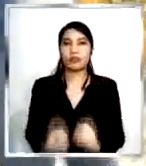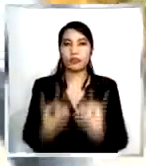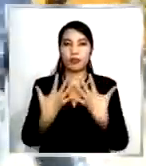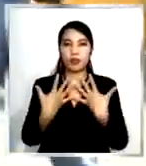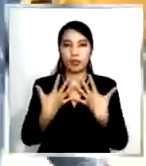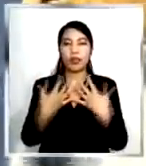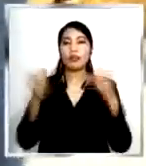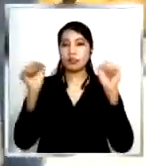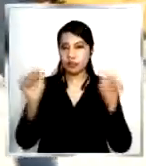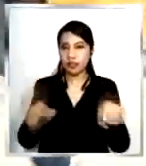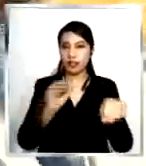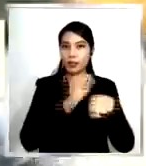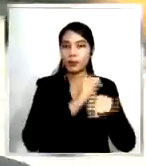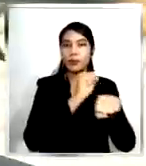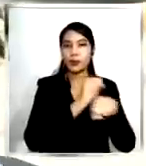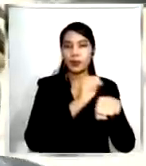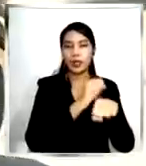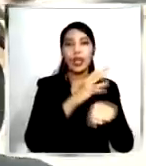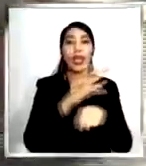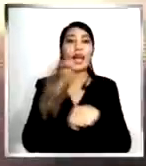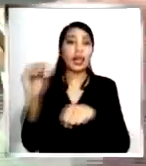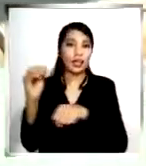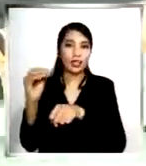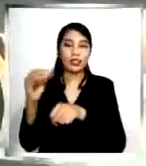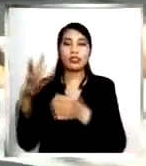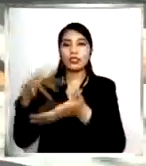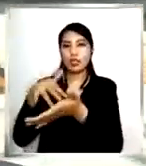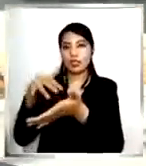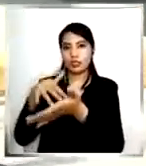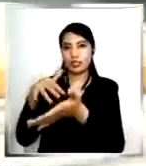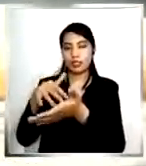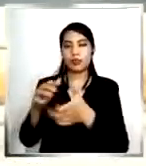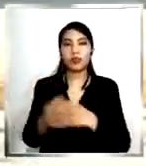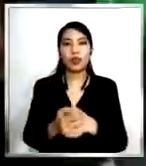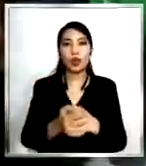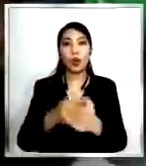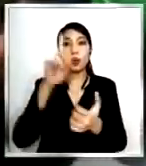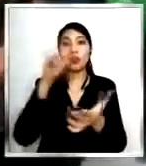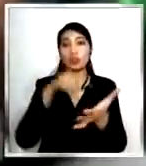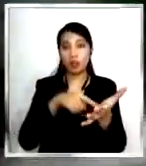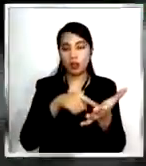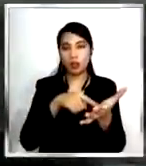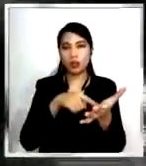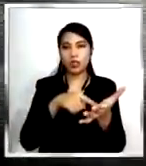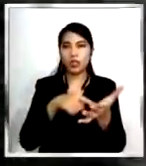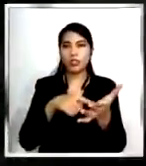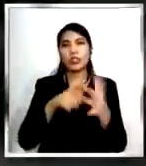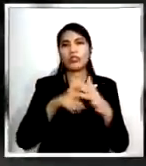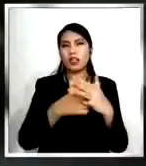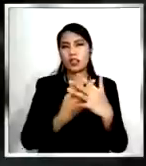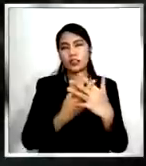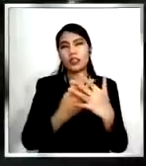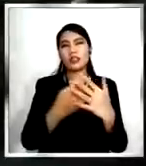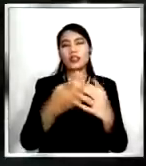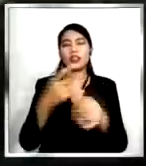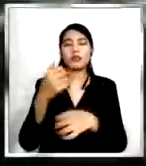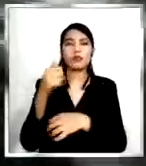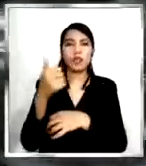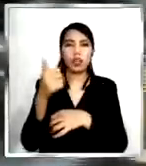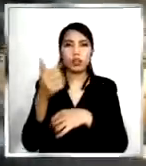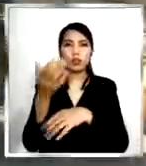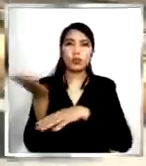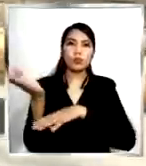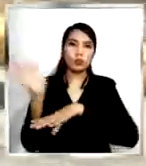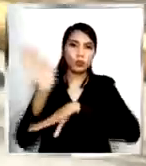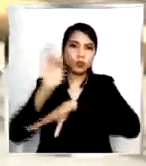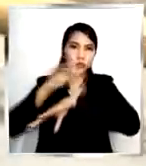pag-aaral. Malaking bagay ang 1,000 pisong kita na binubuno niya mula alas 10 ng umaga hanggang 10 oras ng gabi. Ang mga oras sa pagitan ng mga klase